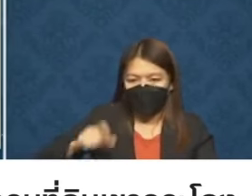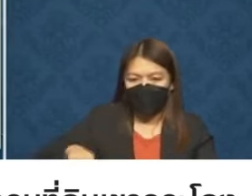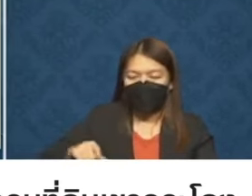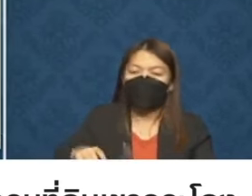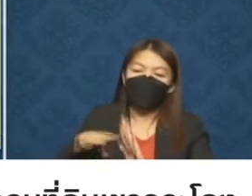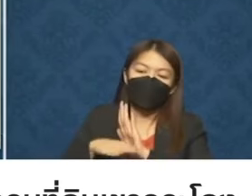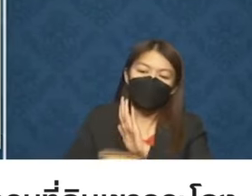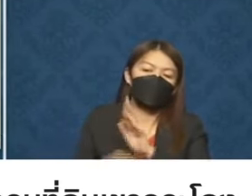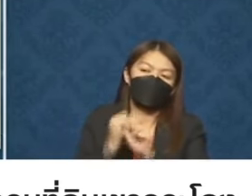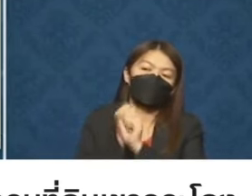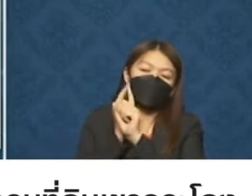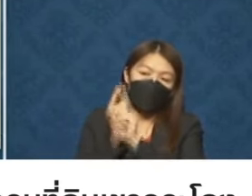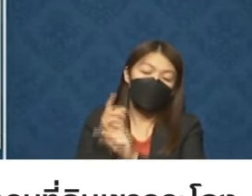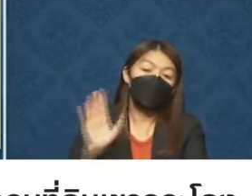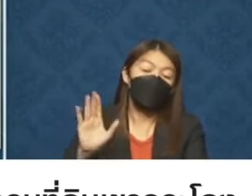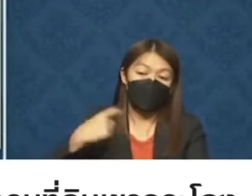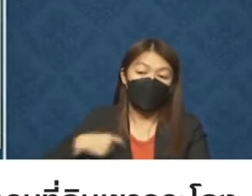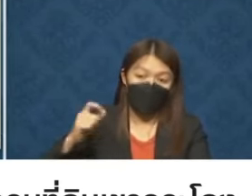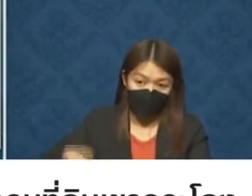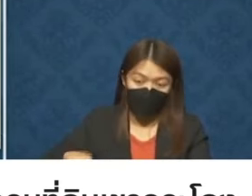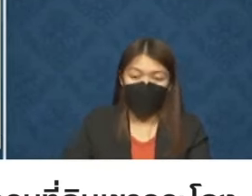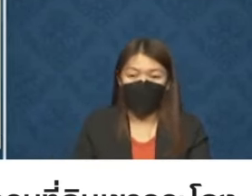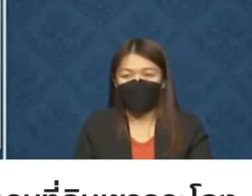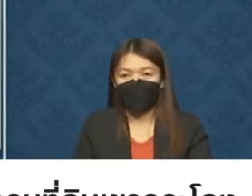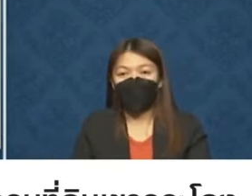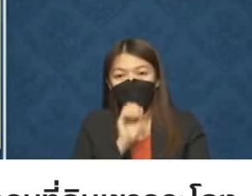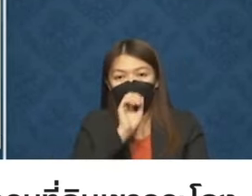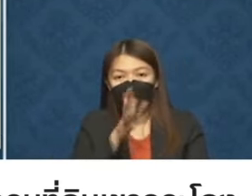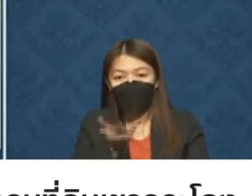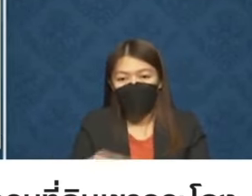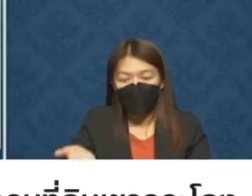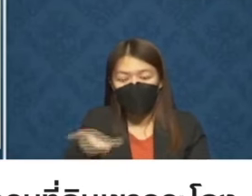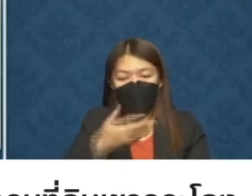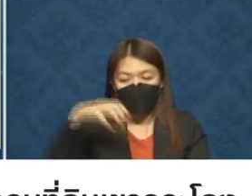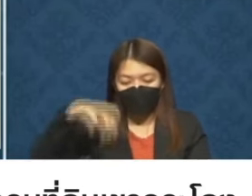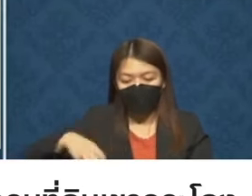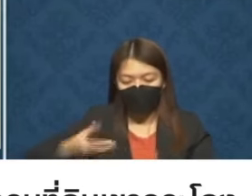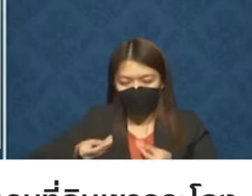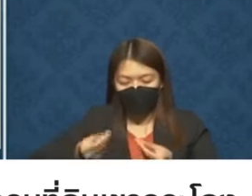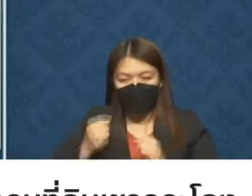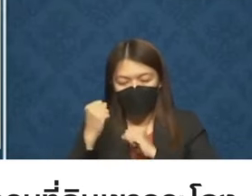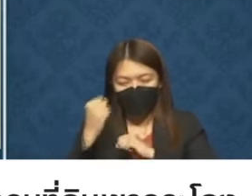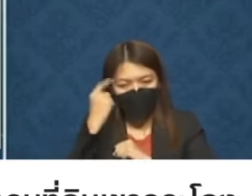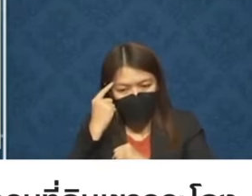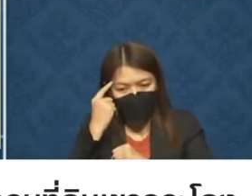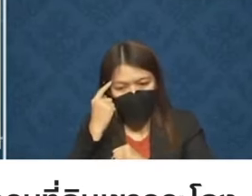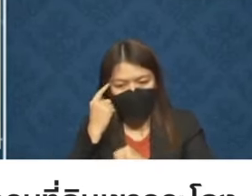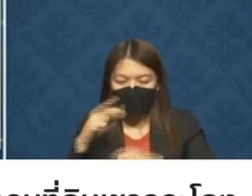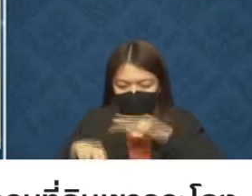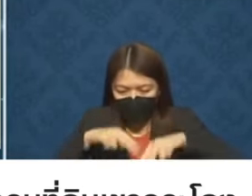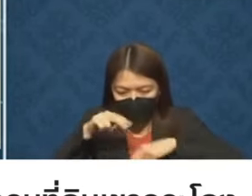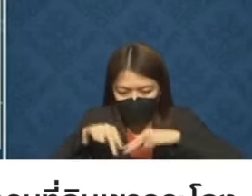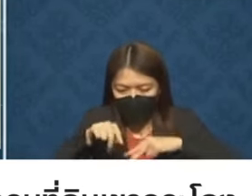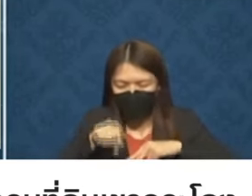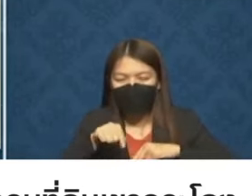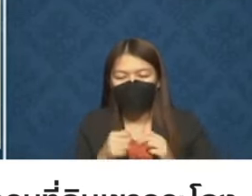อนของศาลเพราะฉะนั้นจึงถือโอกาสนี้เรียนกับท่านว่ากรมที่ดินจะพยายามเดินดูเรื่องนี้น